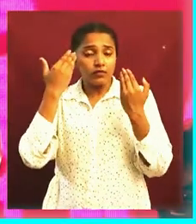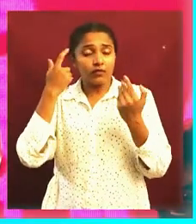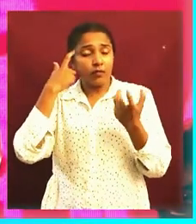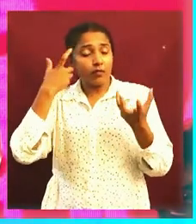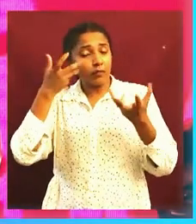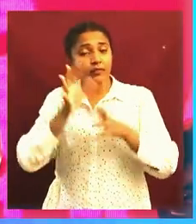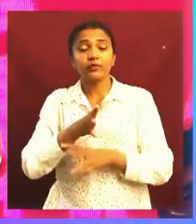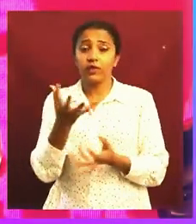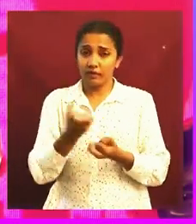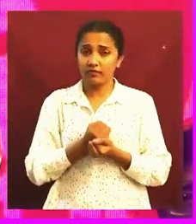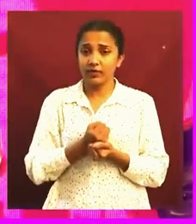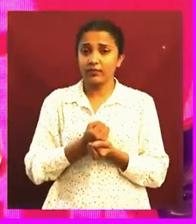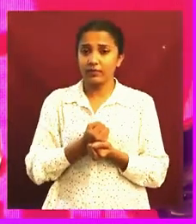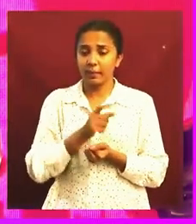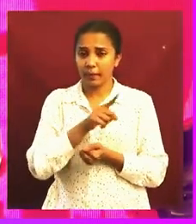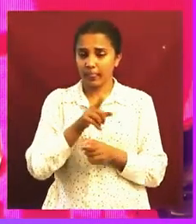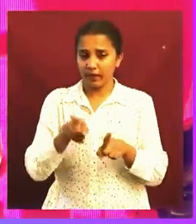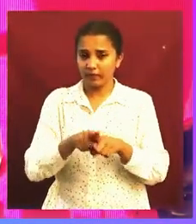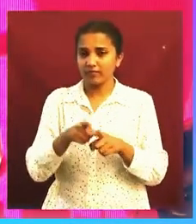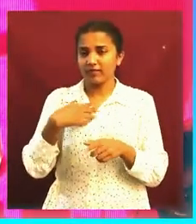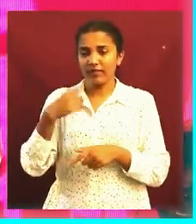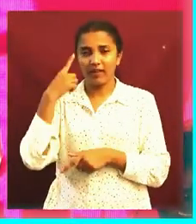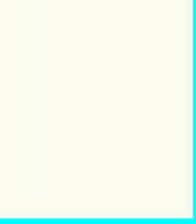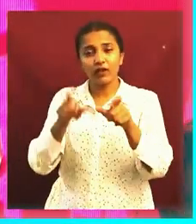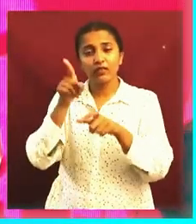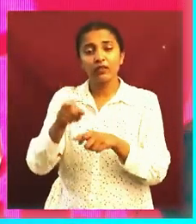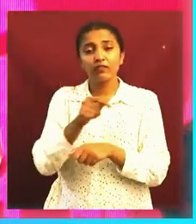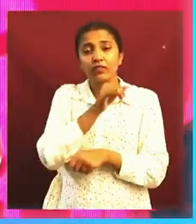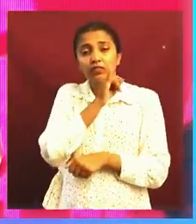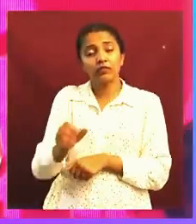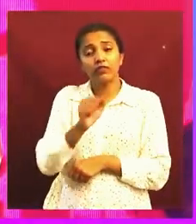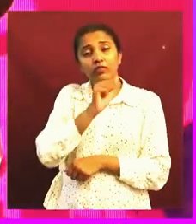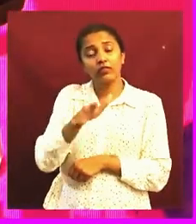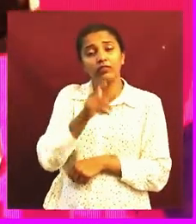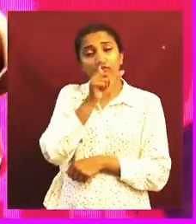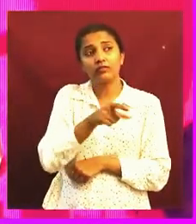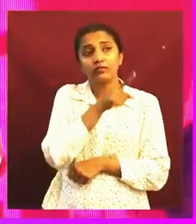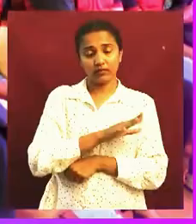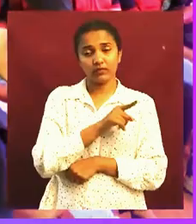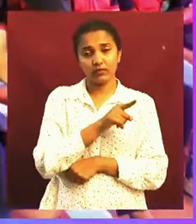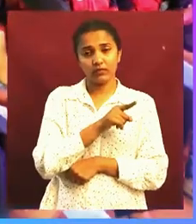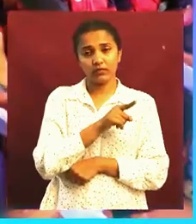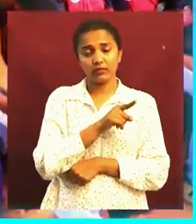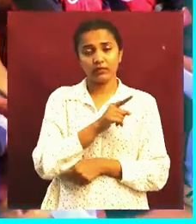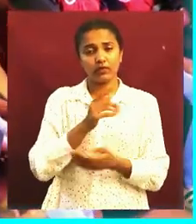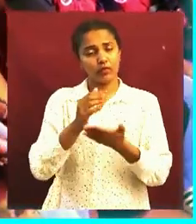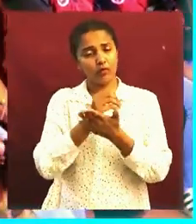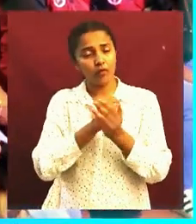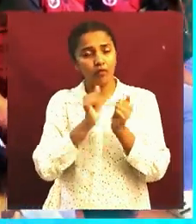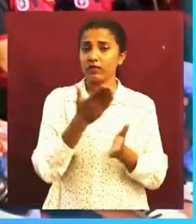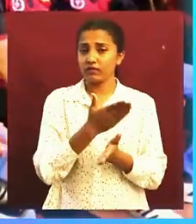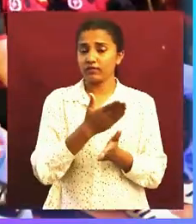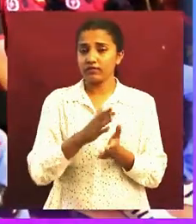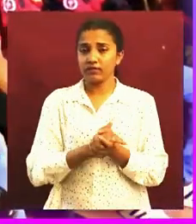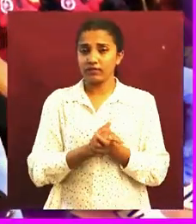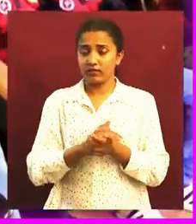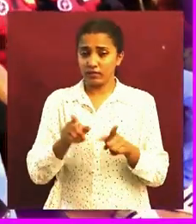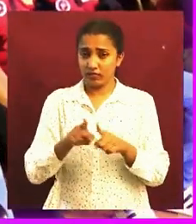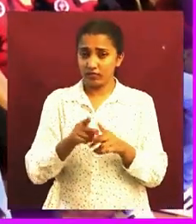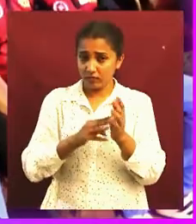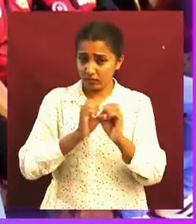எனிசா அபி தன்னவா மே ஜனதாவகே சதுரன் ஏகல்ல நீட விண்ணினே இவள ஹமதே அக்ம கர்னோ